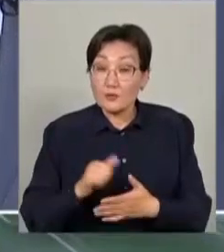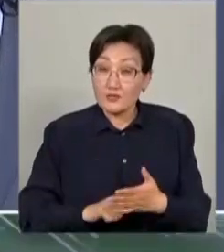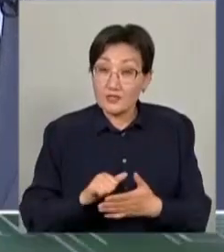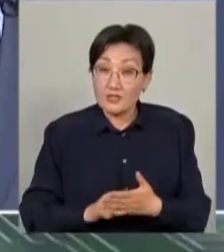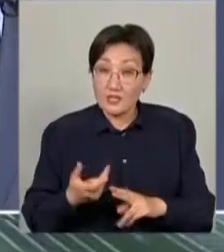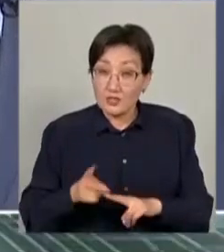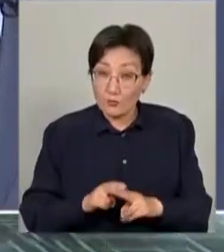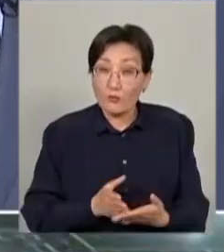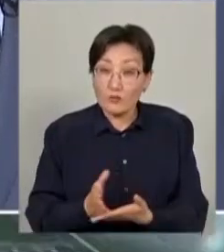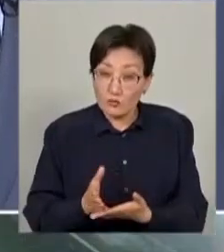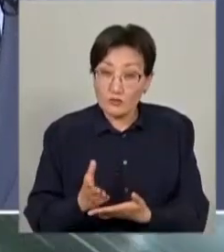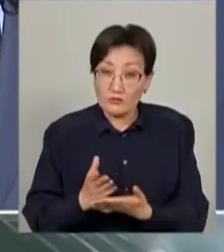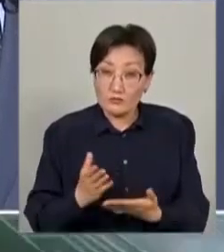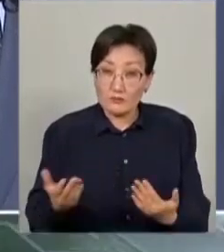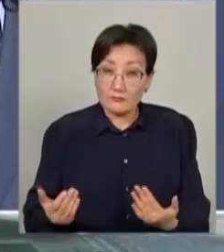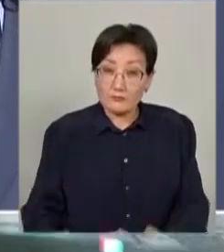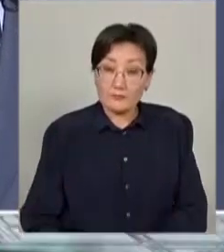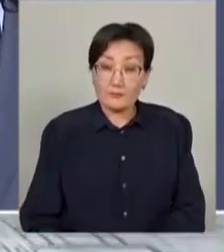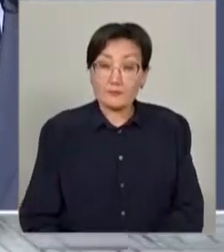этому послужили?